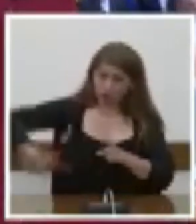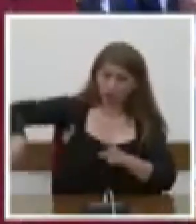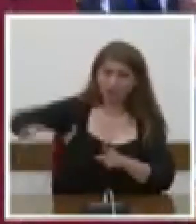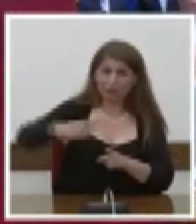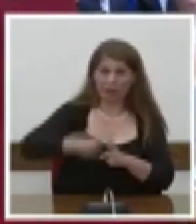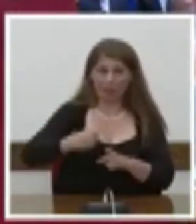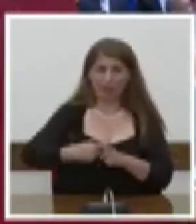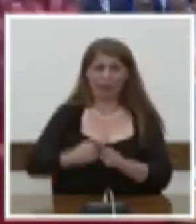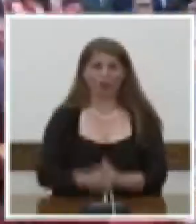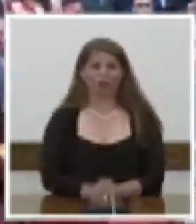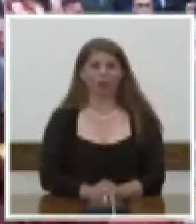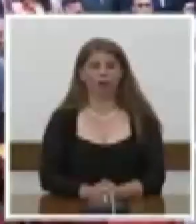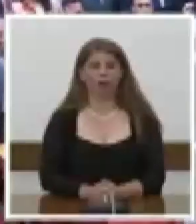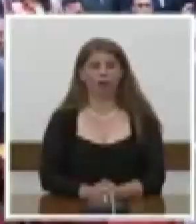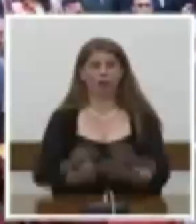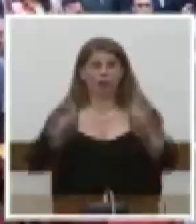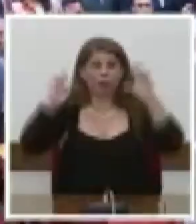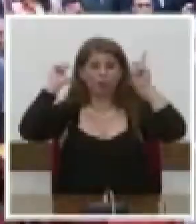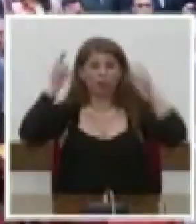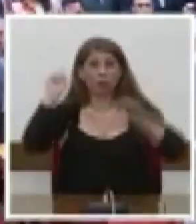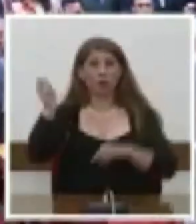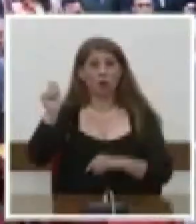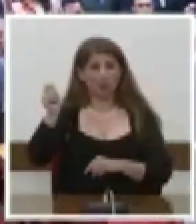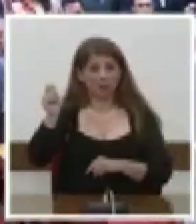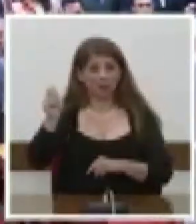και το δημοκρατικό πολίτευμα.